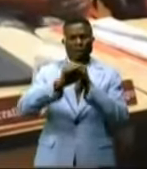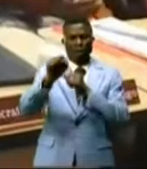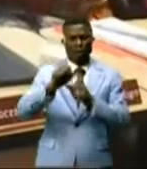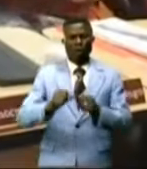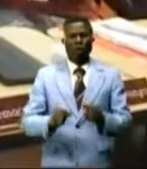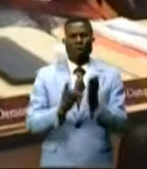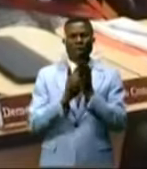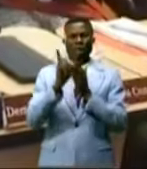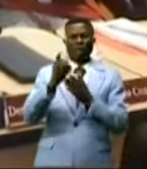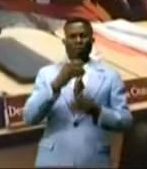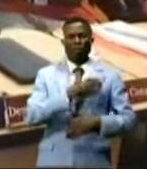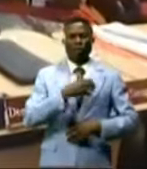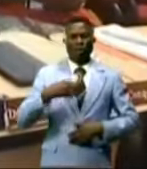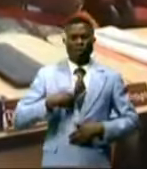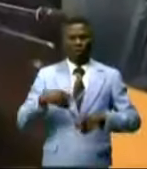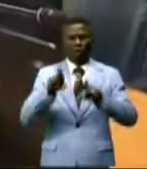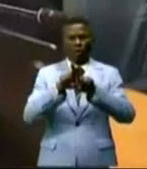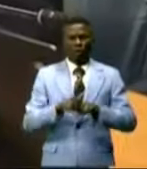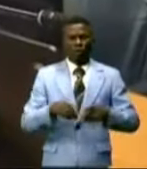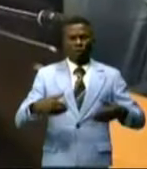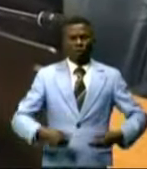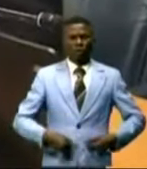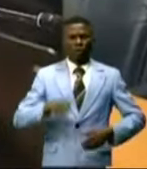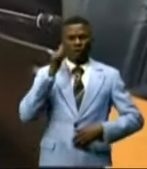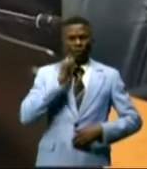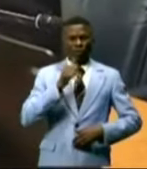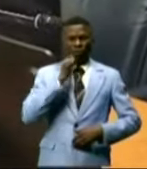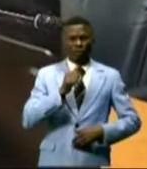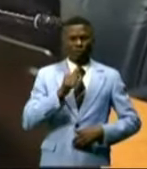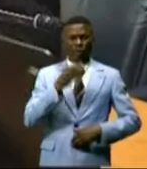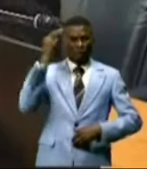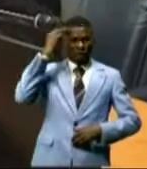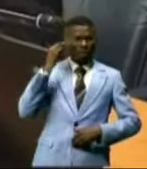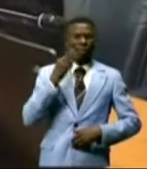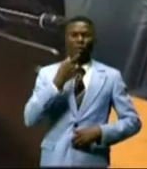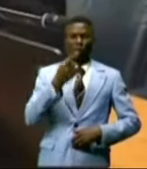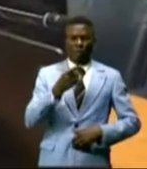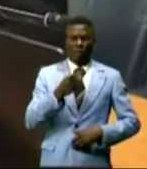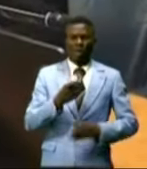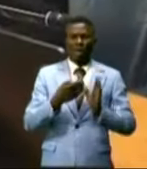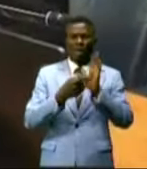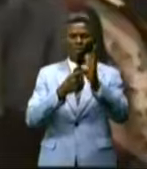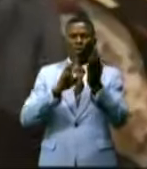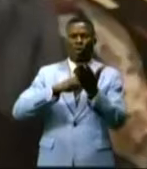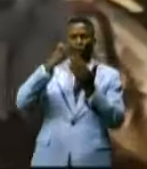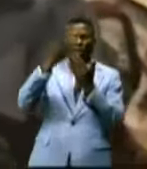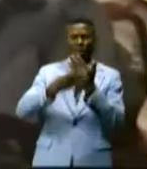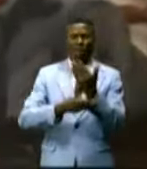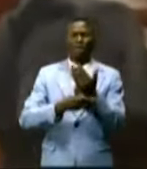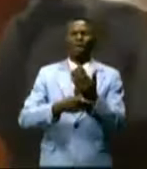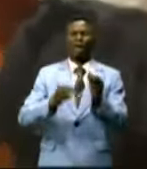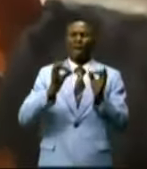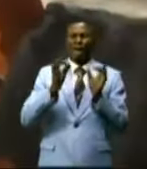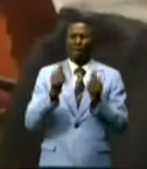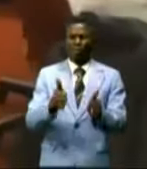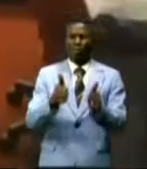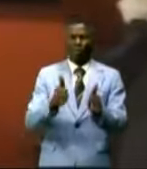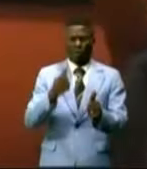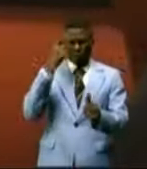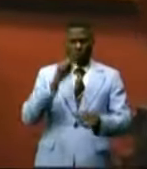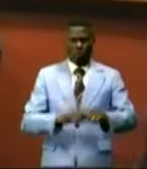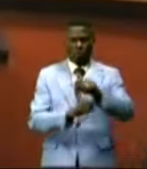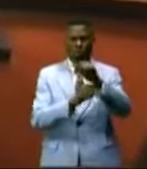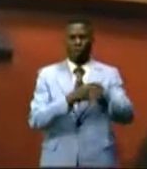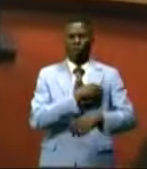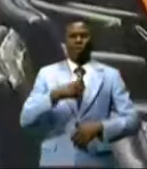émergence de la femme et de la jeune fille. Elle a par ailleurs brossé un tableau très positif en ce qui concerne l'accompagnement de la